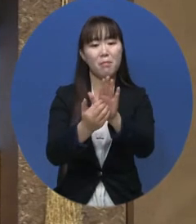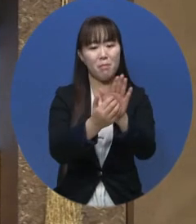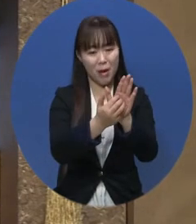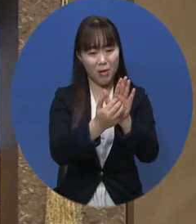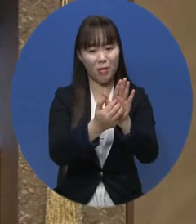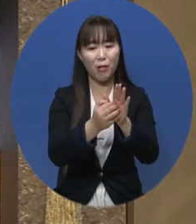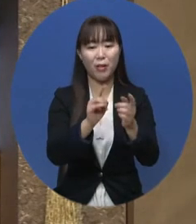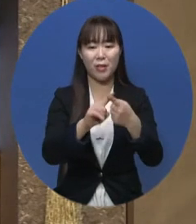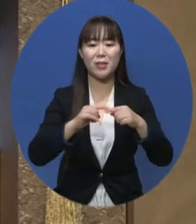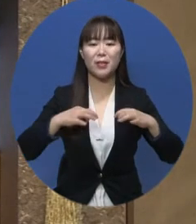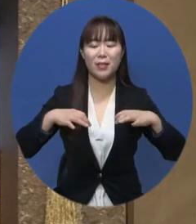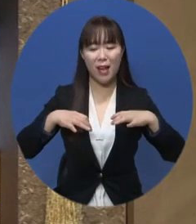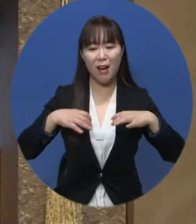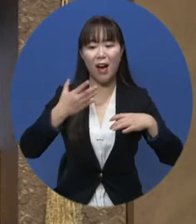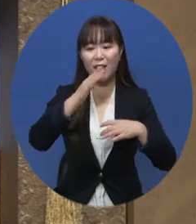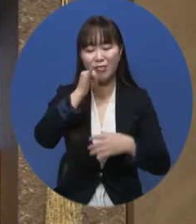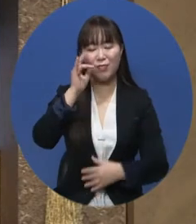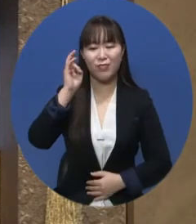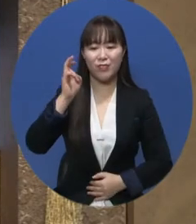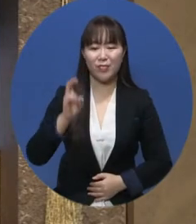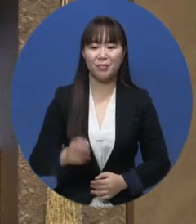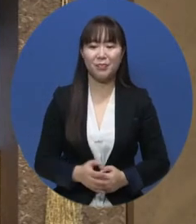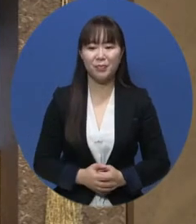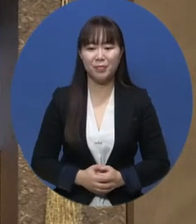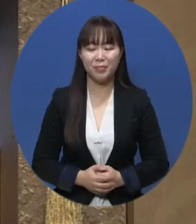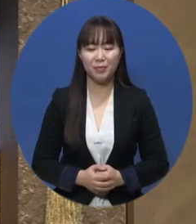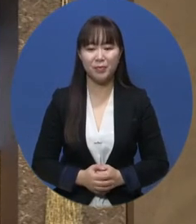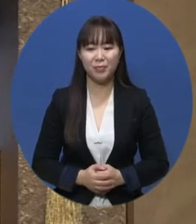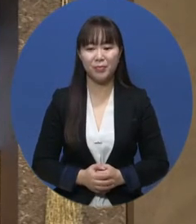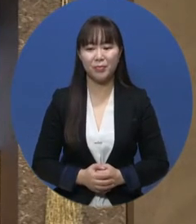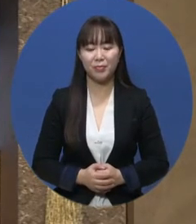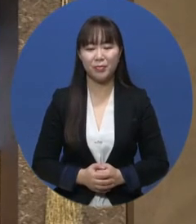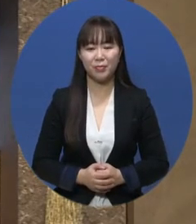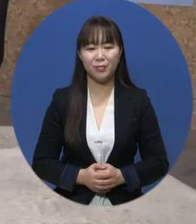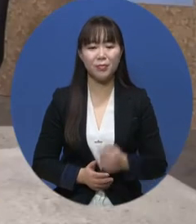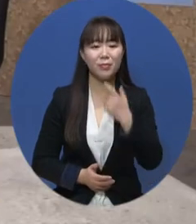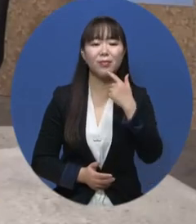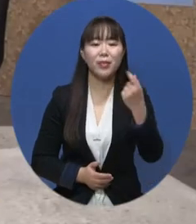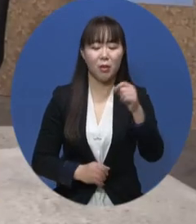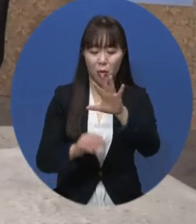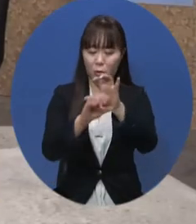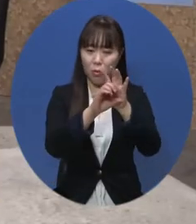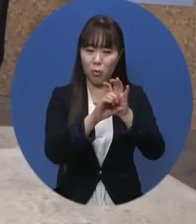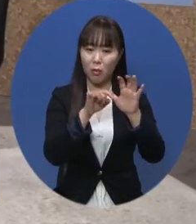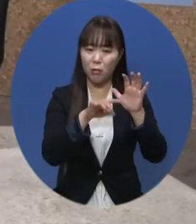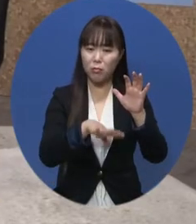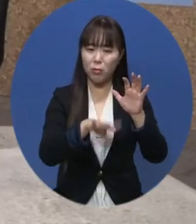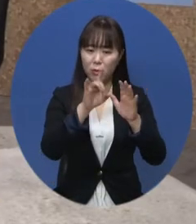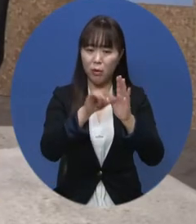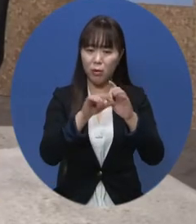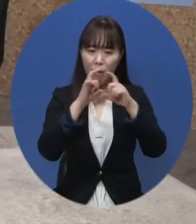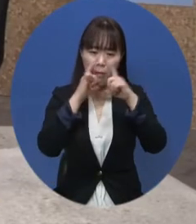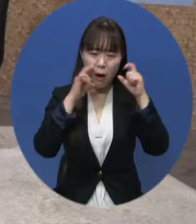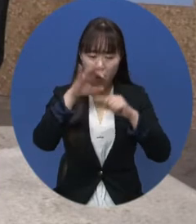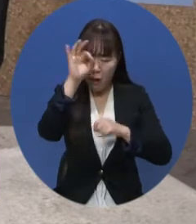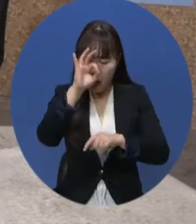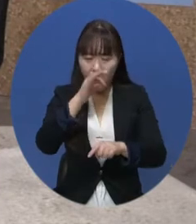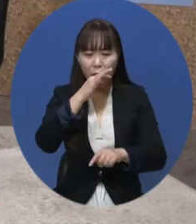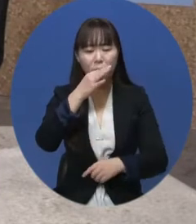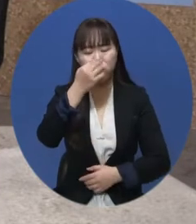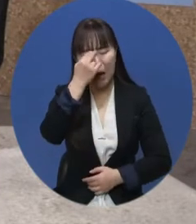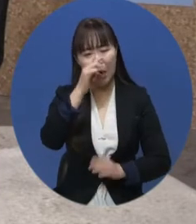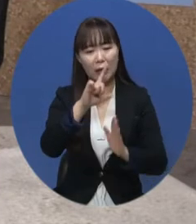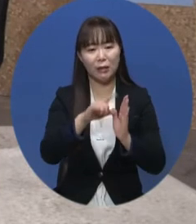막은 부분도 자랑할 만하다고 생각이 그럼요. 됩니다. 코로나19 그 초기에는 마스크 구하기가 굉장히 힘들었을